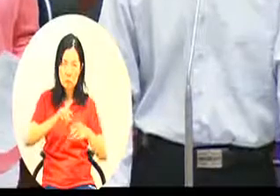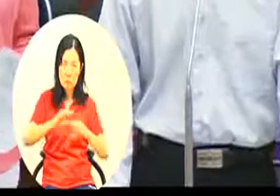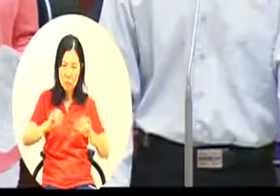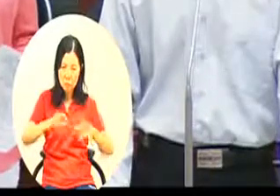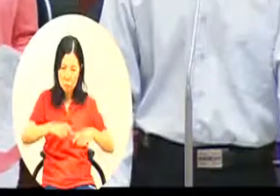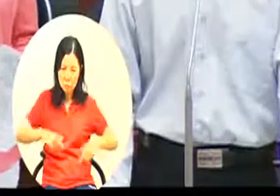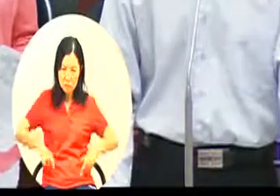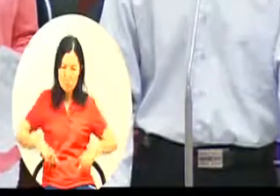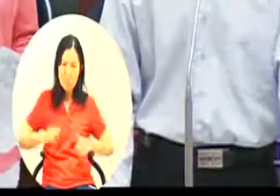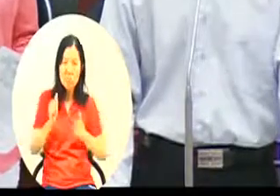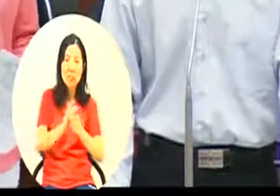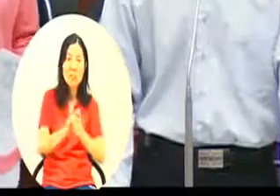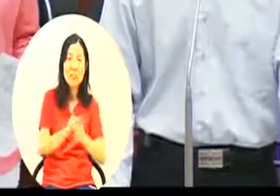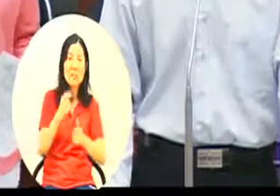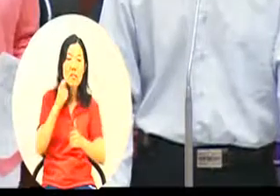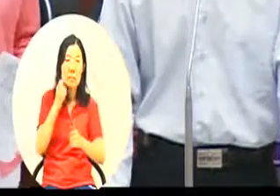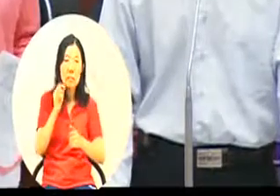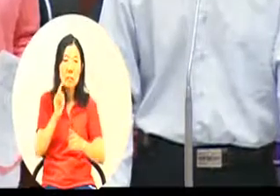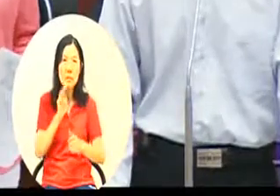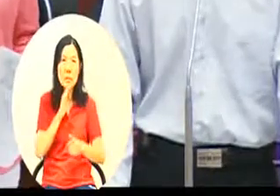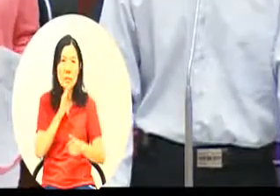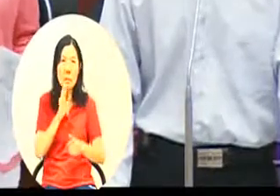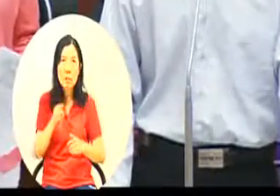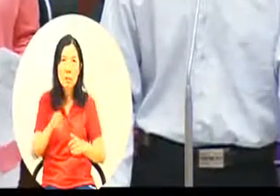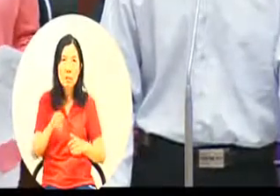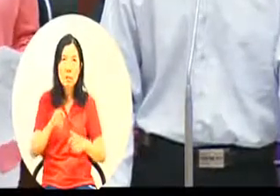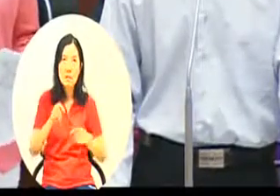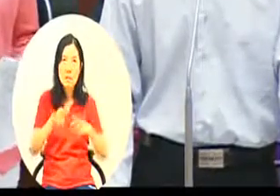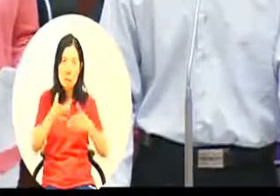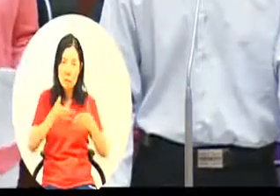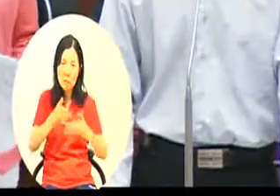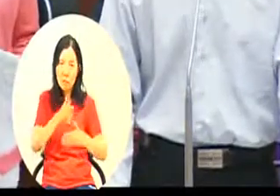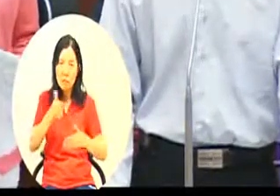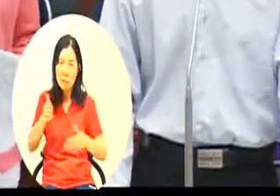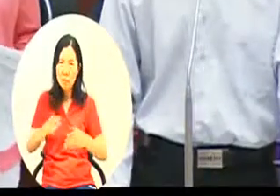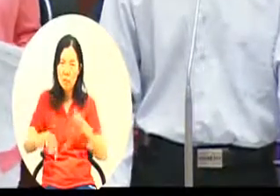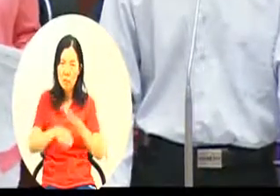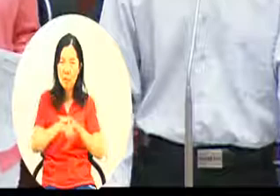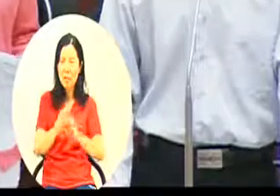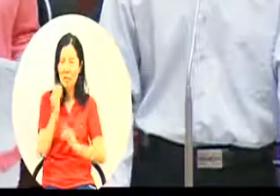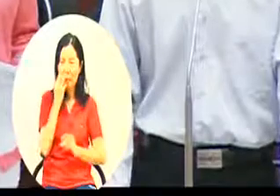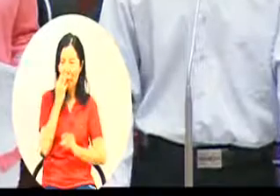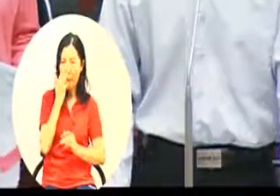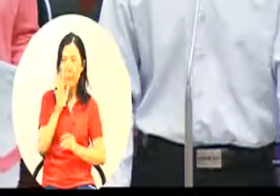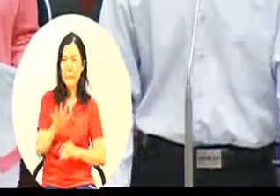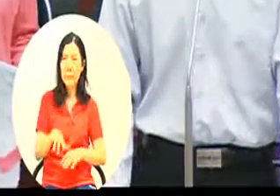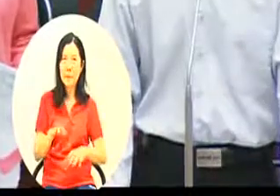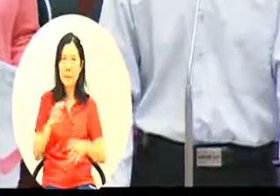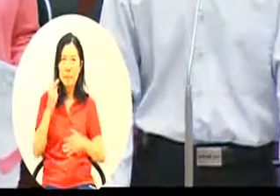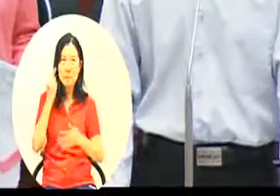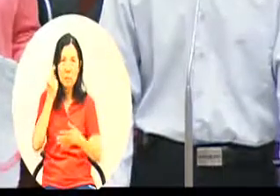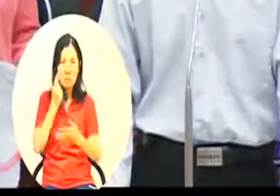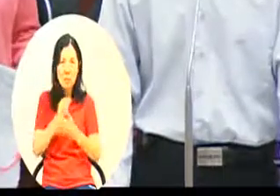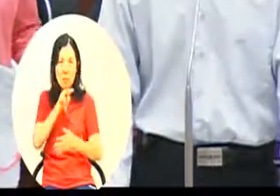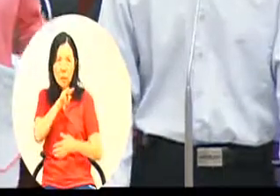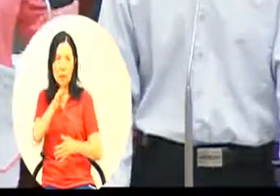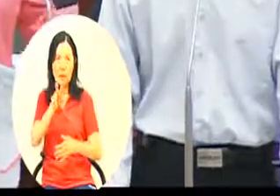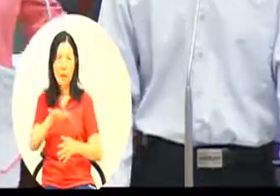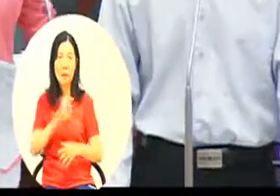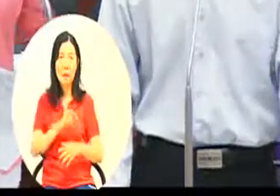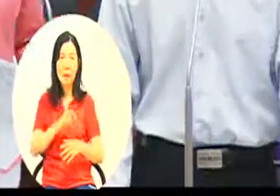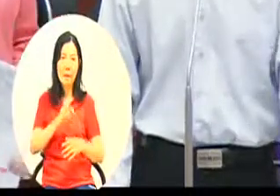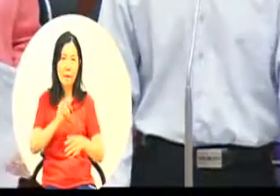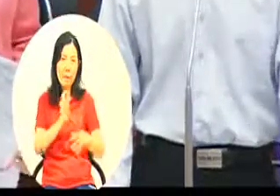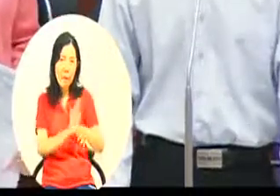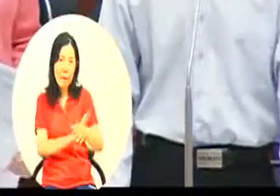嘛，是安怎？我说应该也不是啦，现在我们公务人员都不敢违法的啦。但是呢，他们每次一看到在他们